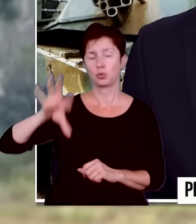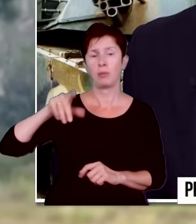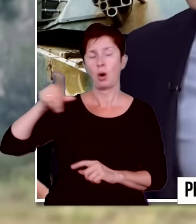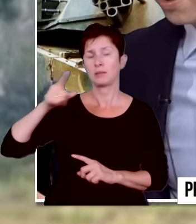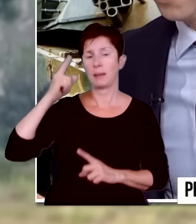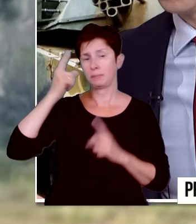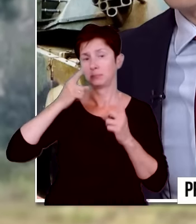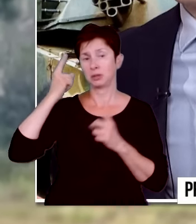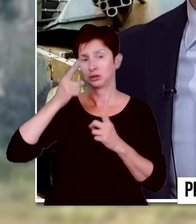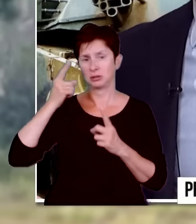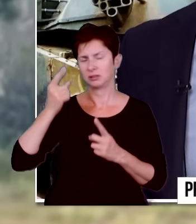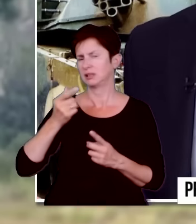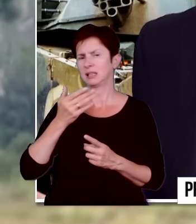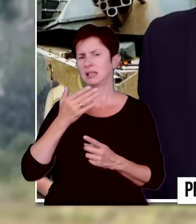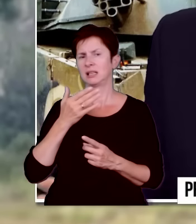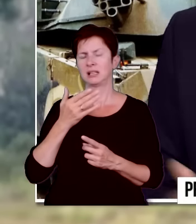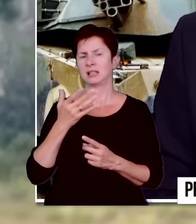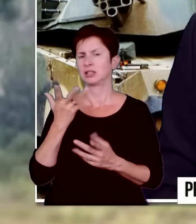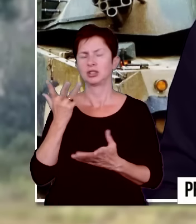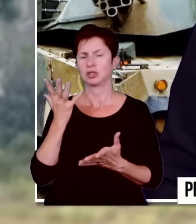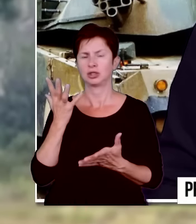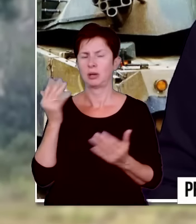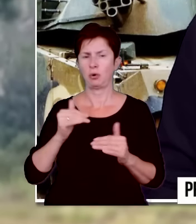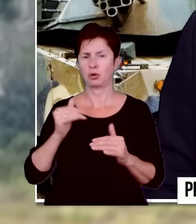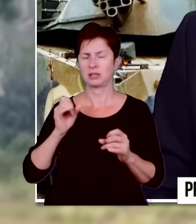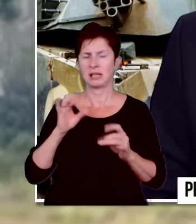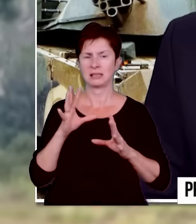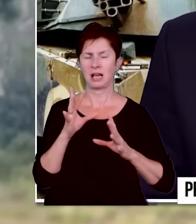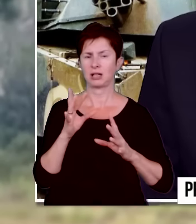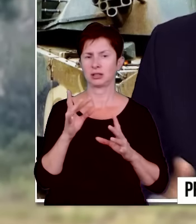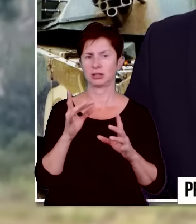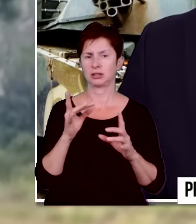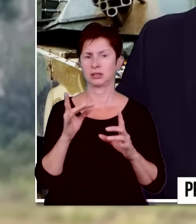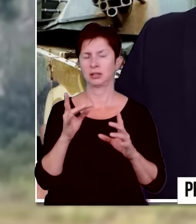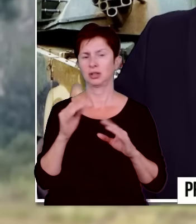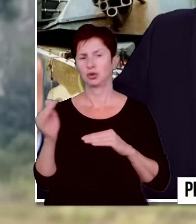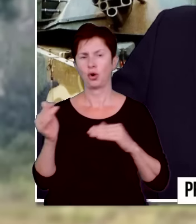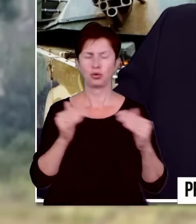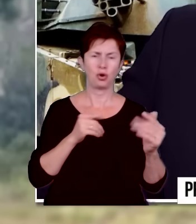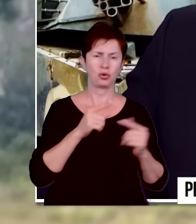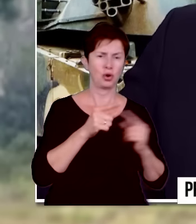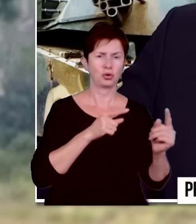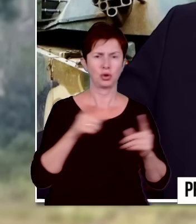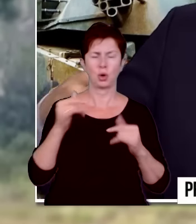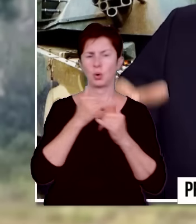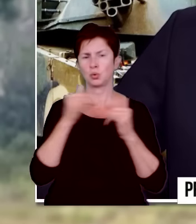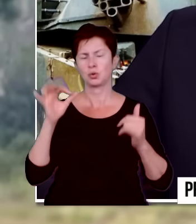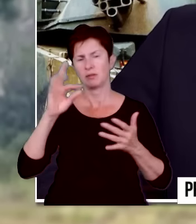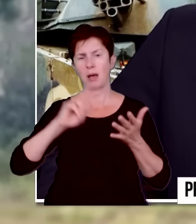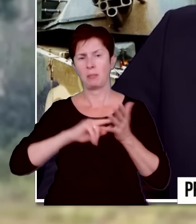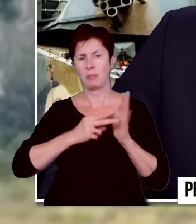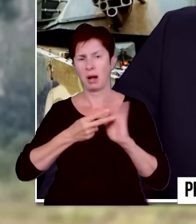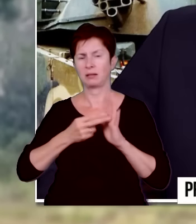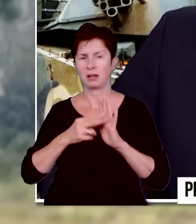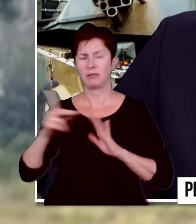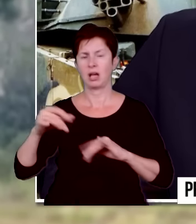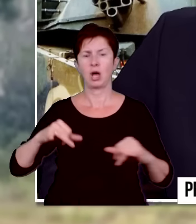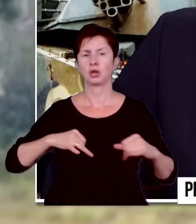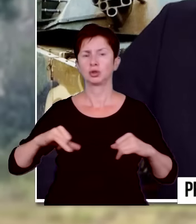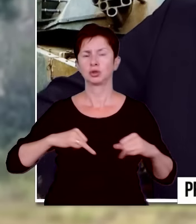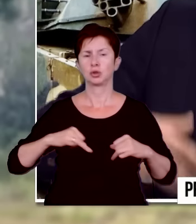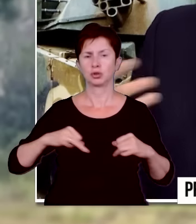że nie ma co rozwijać tak szybko Sił Zbrojnych że może warto bronić się na linii Wisły No cały jest szereg ich różnych koncepcji które rządy zjednoczonej prawicy